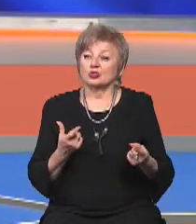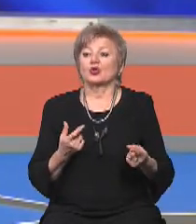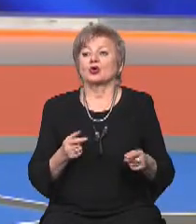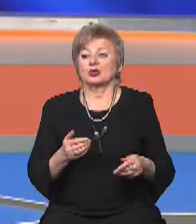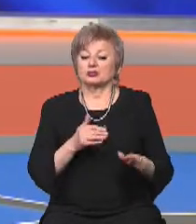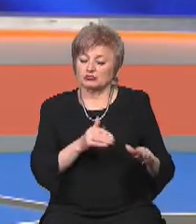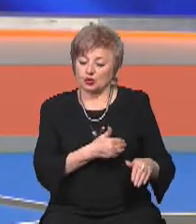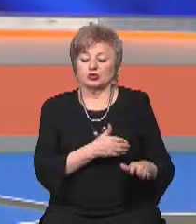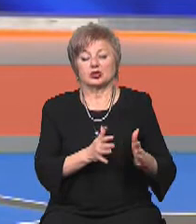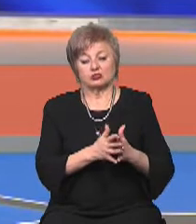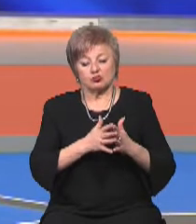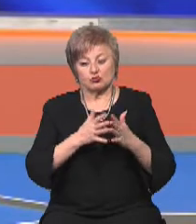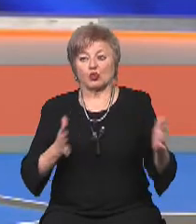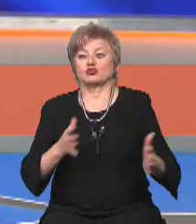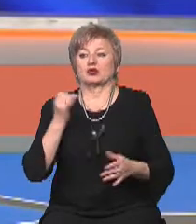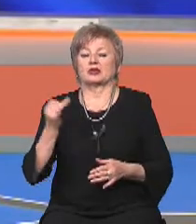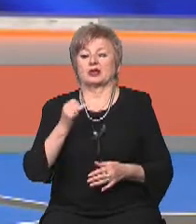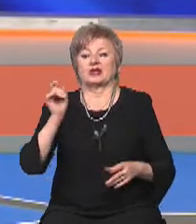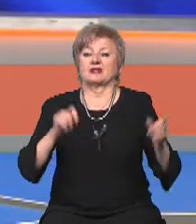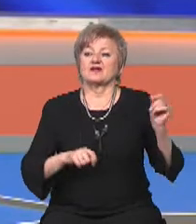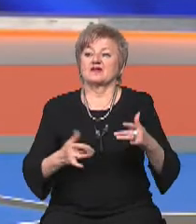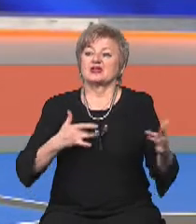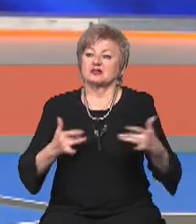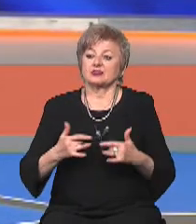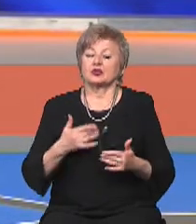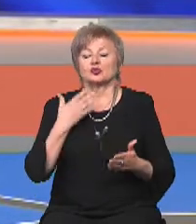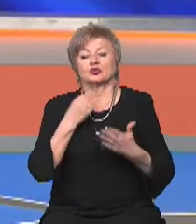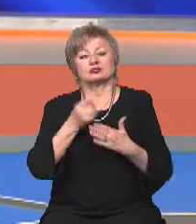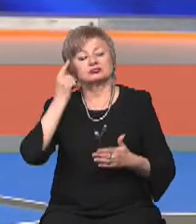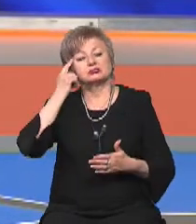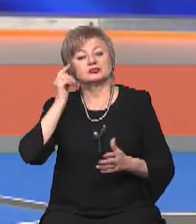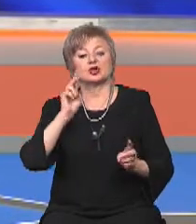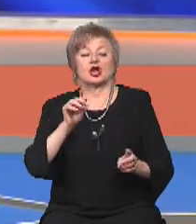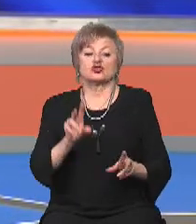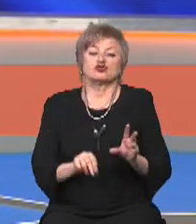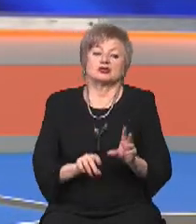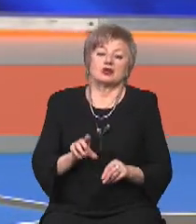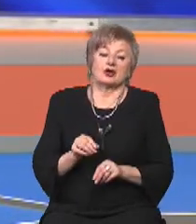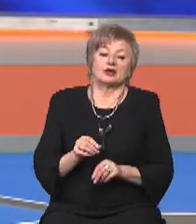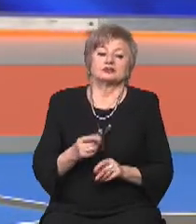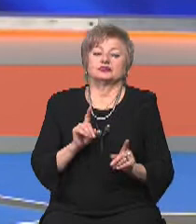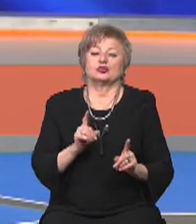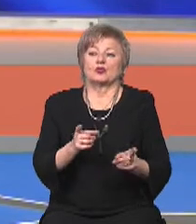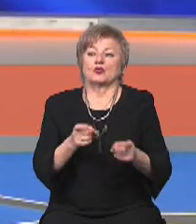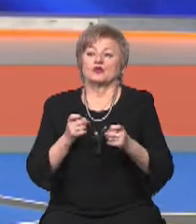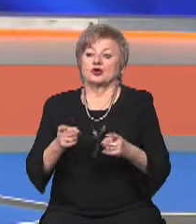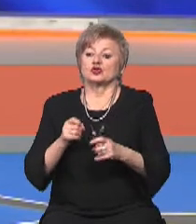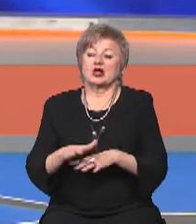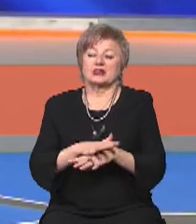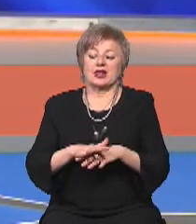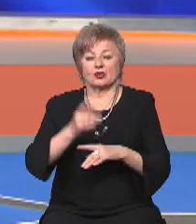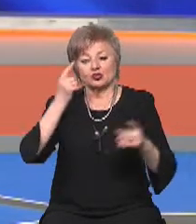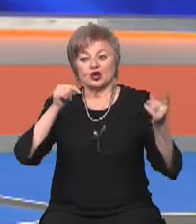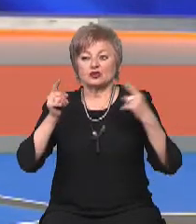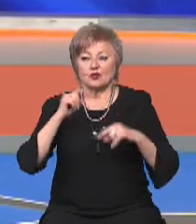цікаві проведення декількох цікавих фестивалей, але вже на свій розсуд, як вони їх вбачають, і з залученням народної